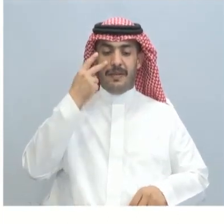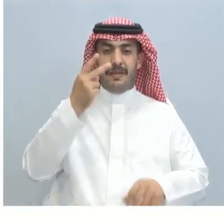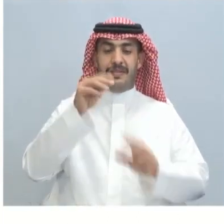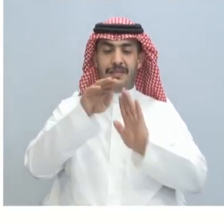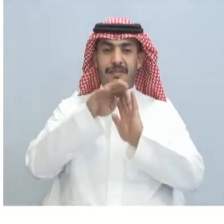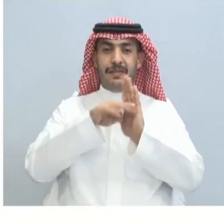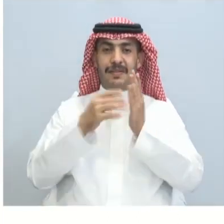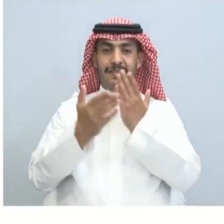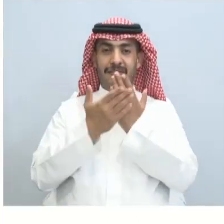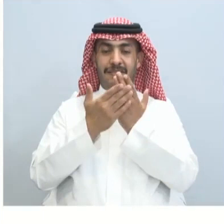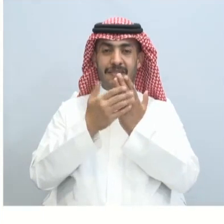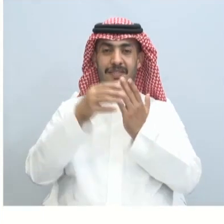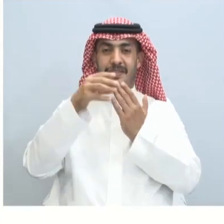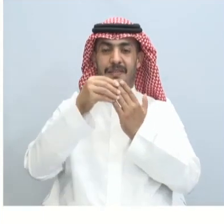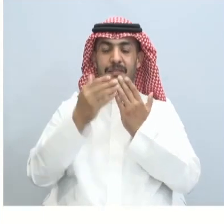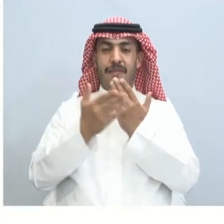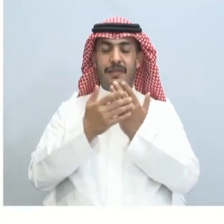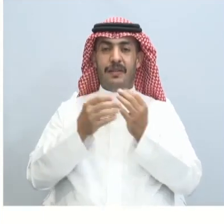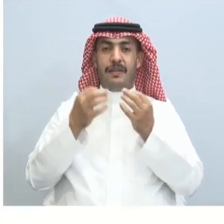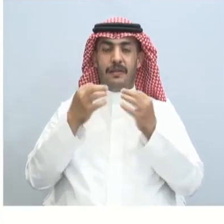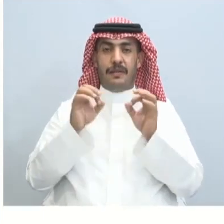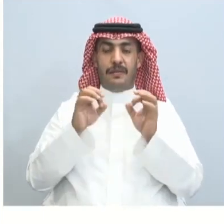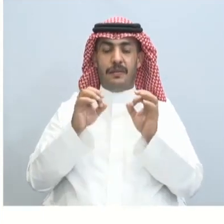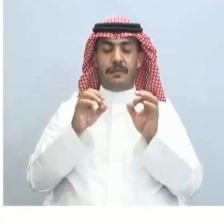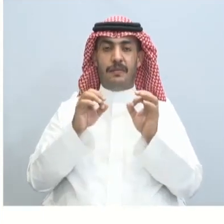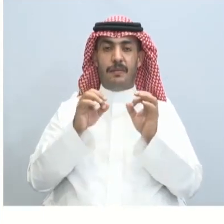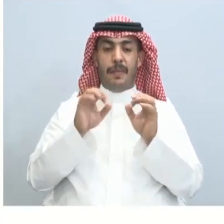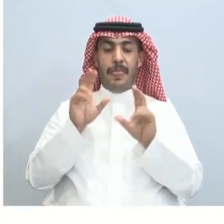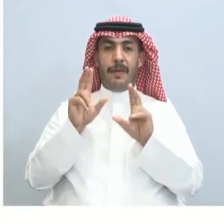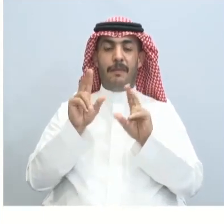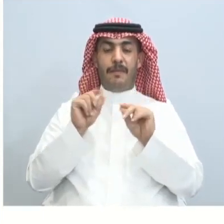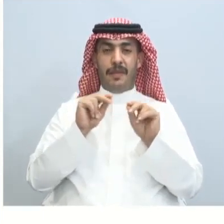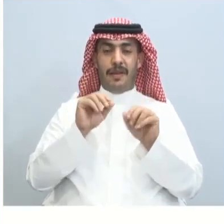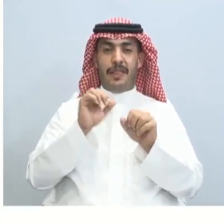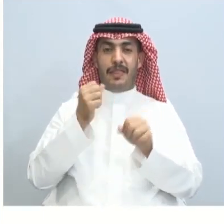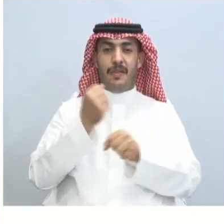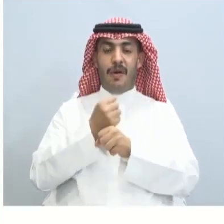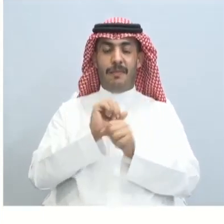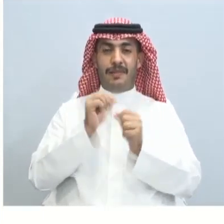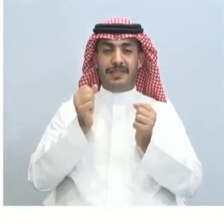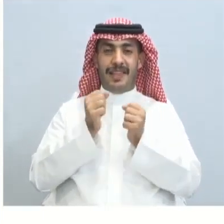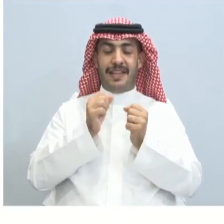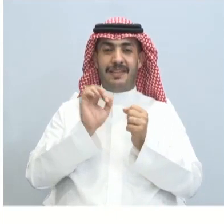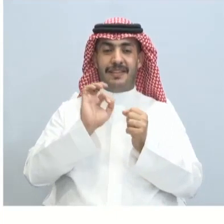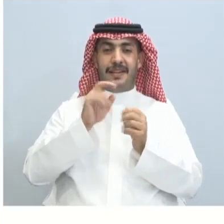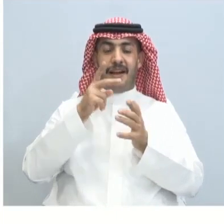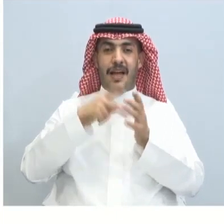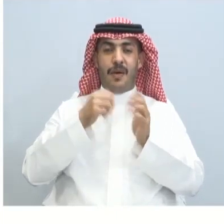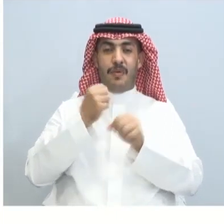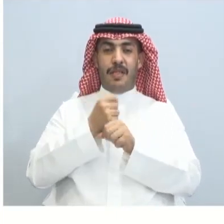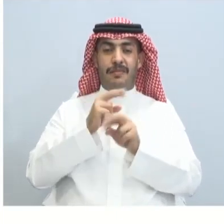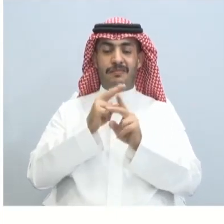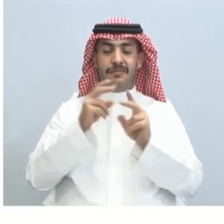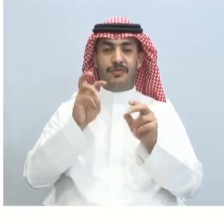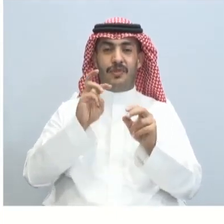مرفقات يقرر ما يلي قد يكون مختلف ليس نحن نضرب بمثال دوام الشتوي كمثال ولكن قرارات وظيفيه في